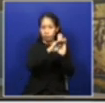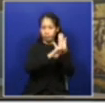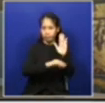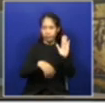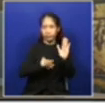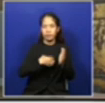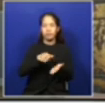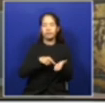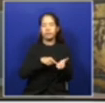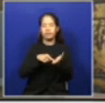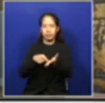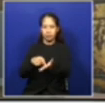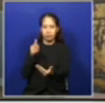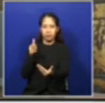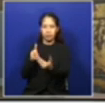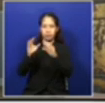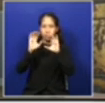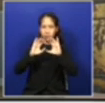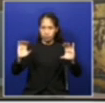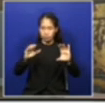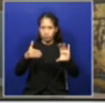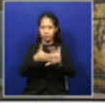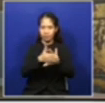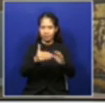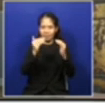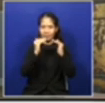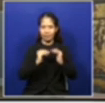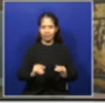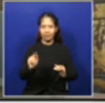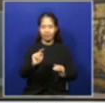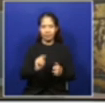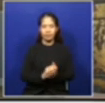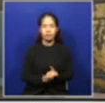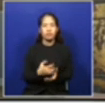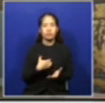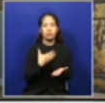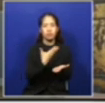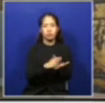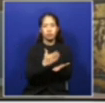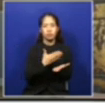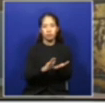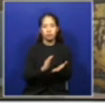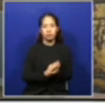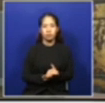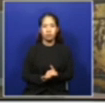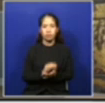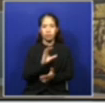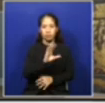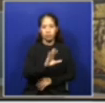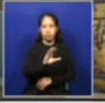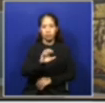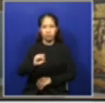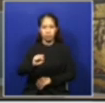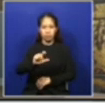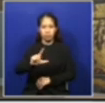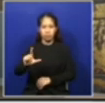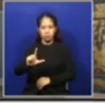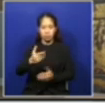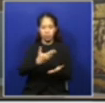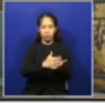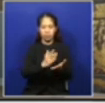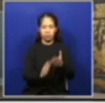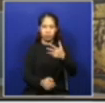อท่านประธานไปยังรัฐบาลสไลด์ต่อไปครับให้แบ่งซอฟโลน 500,000 ล้านนี้ออกเป็น